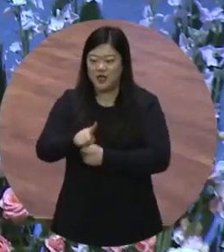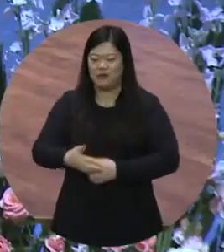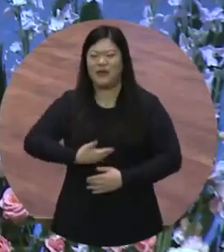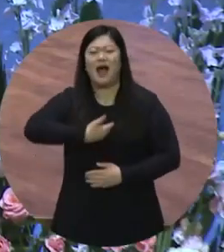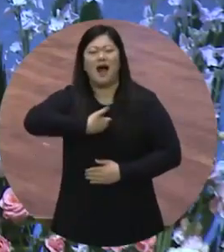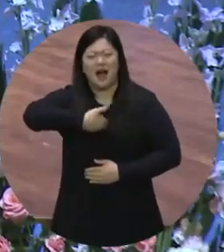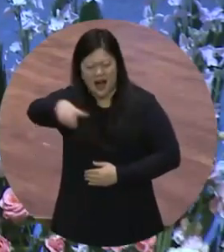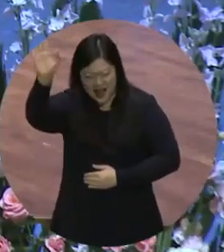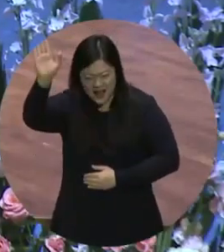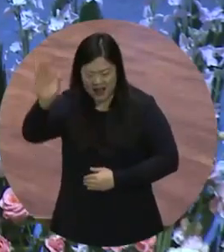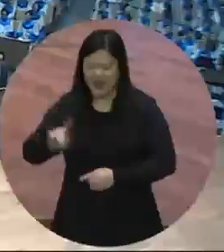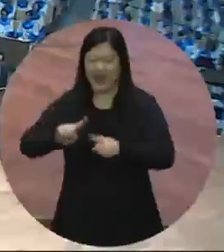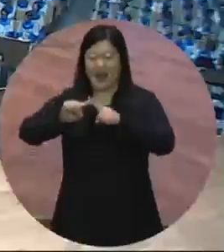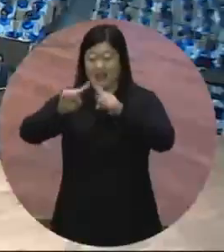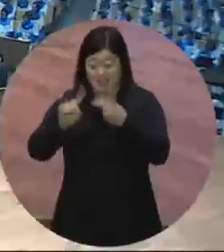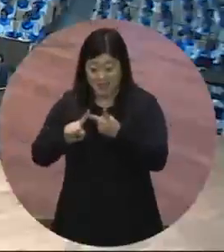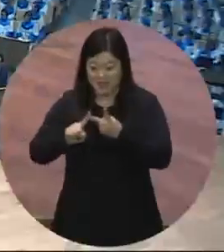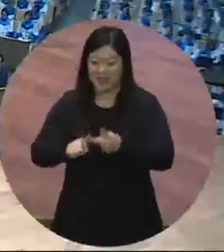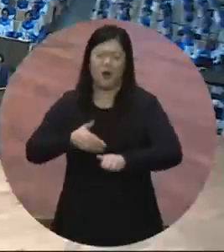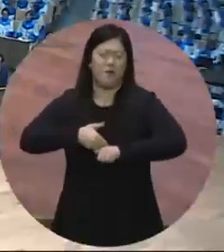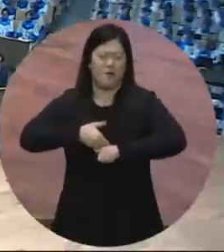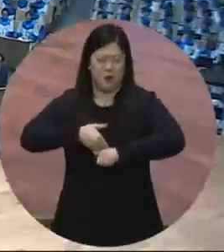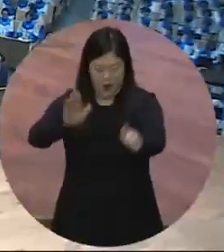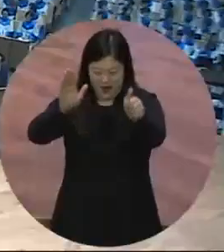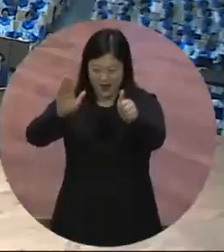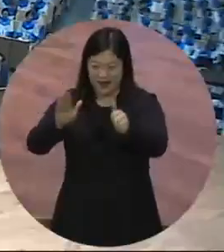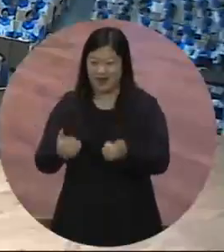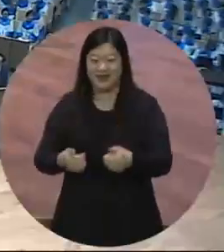가든지 보내든지 합시다.